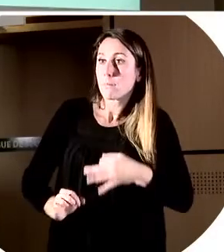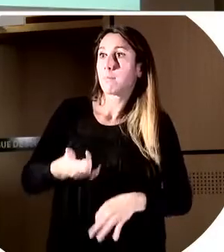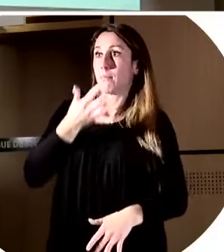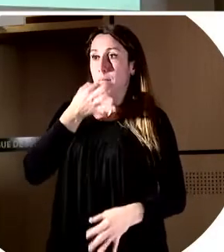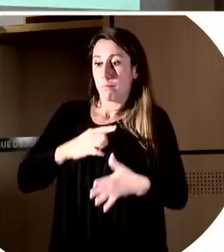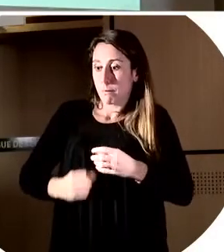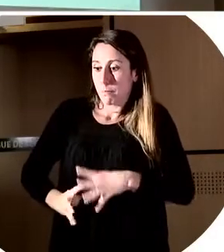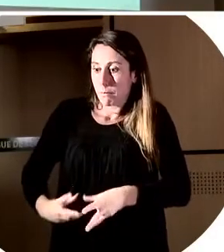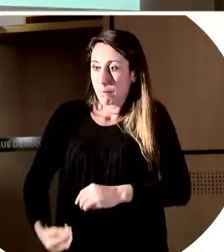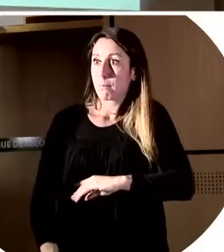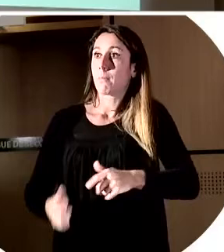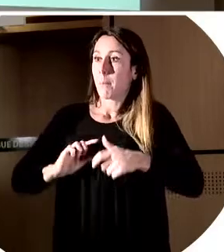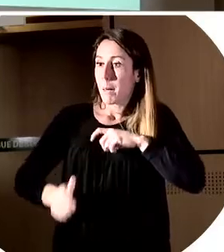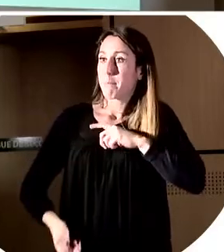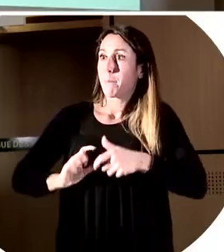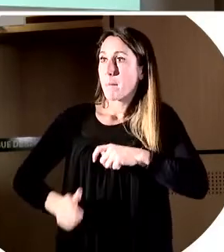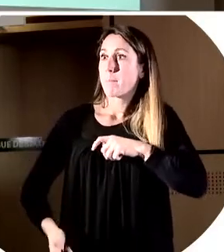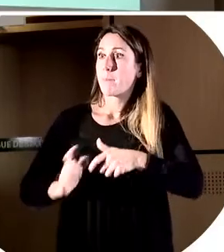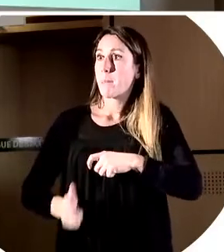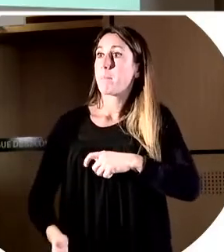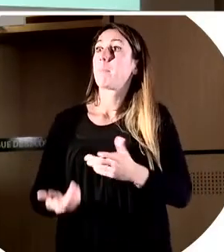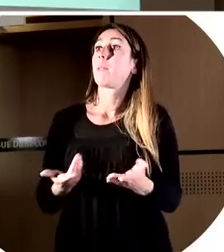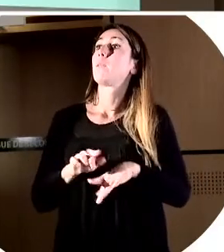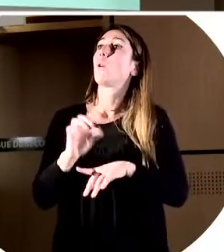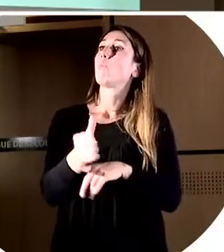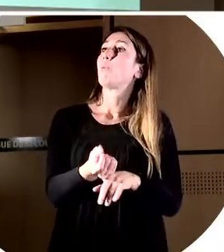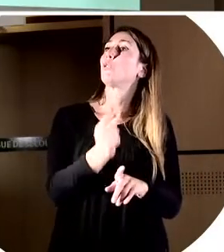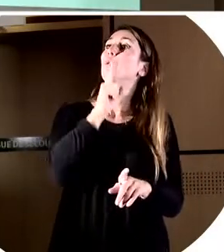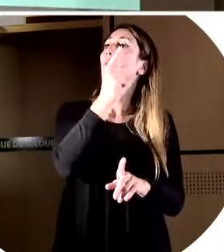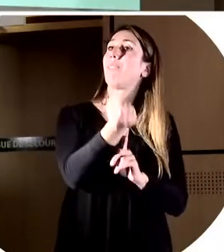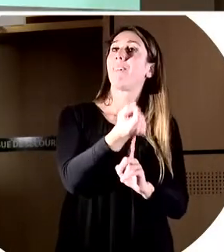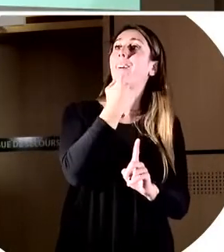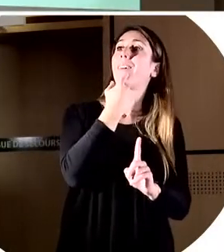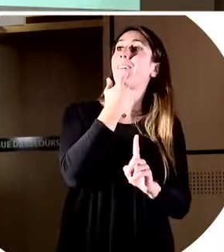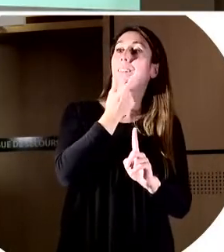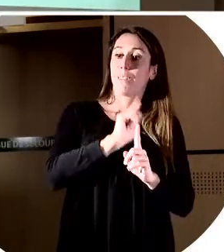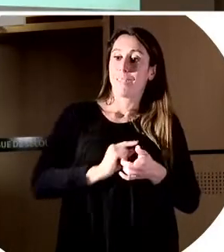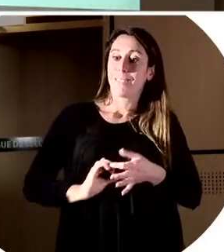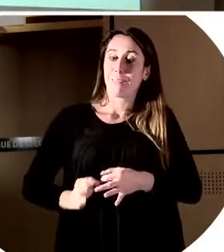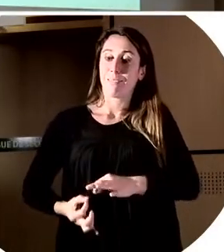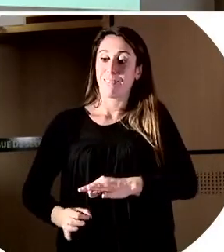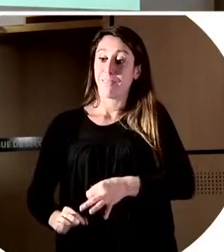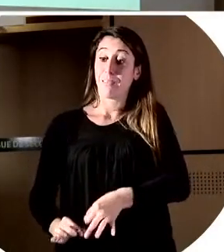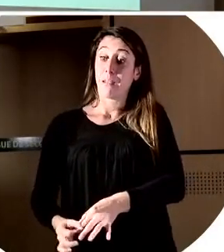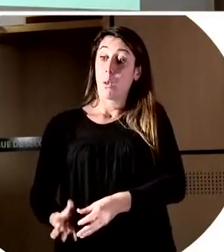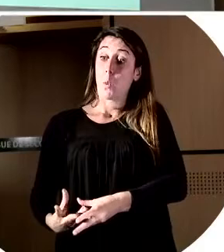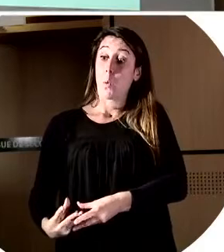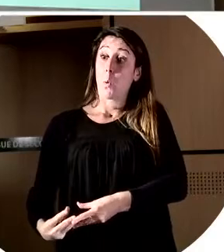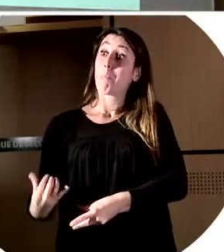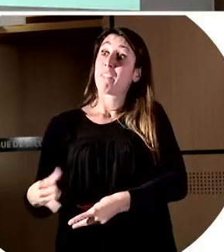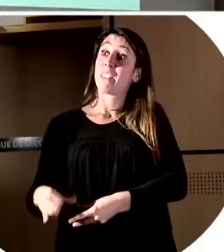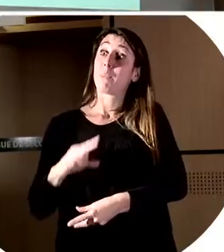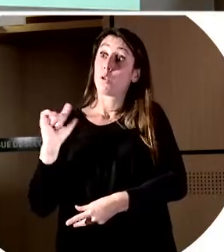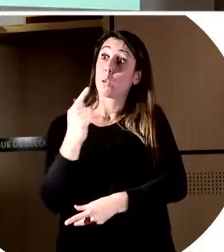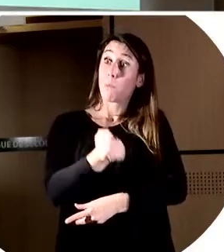comprimé. La concentration n'a pas le temps, le médicament que j'ai pris le premier jour n'a pas le temps d'être totalement éliminé quand je prends mon